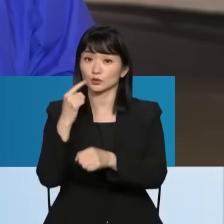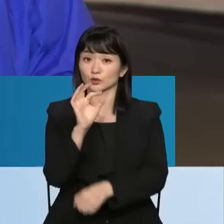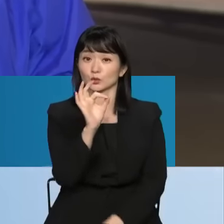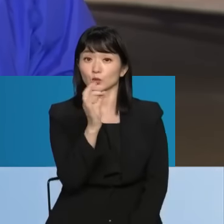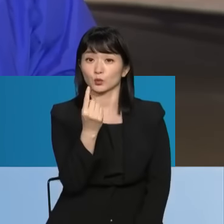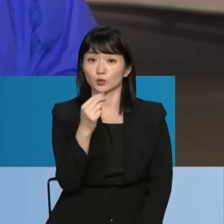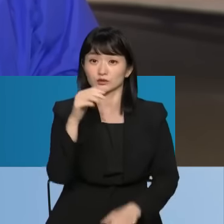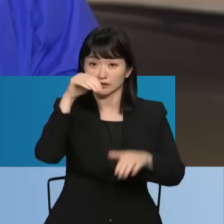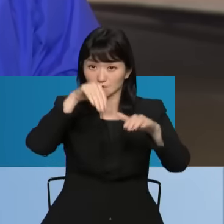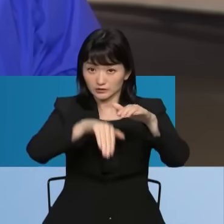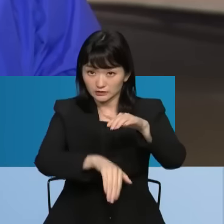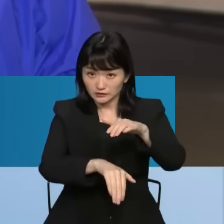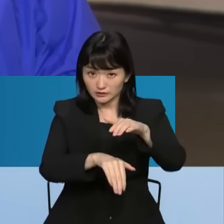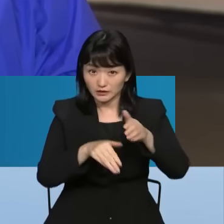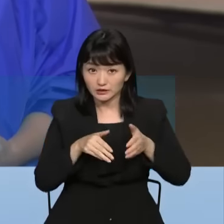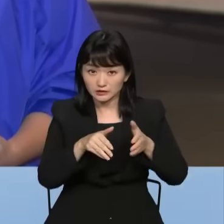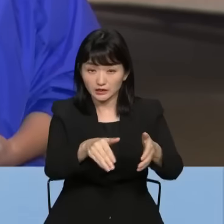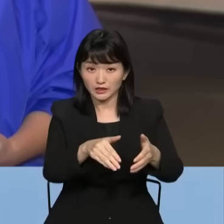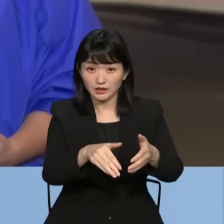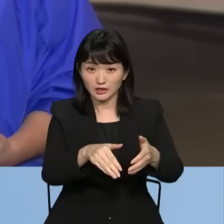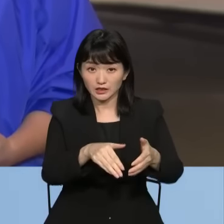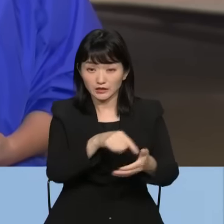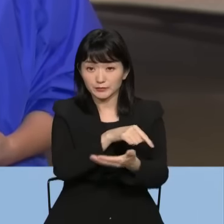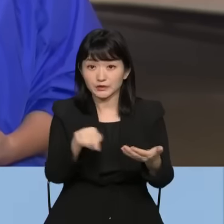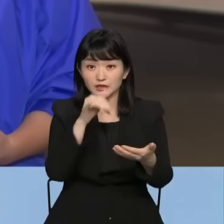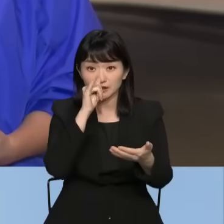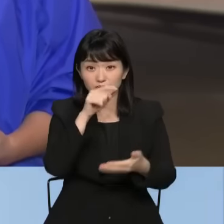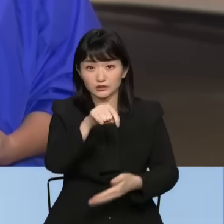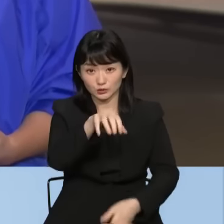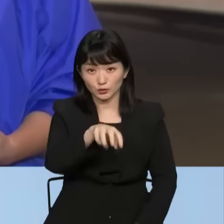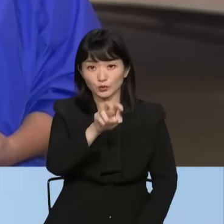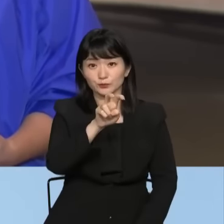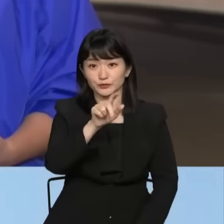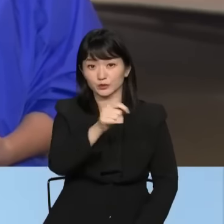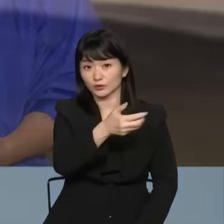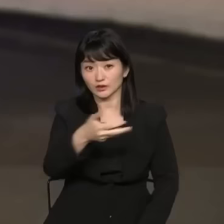오송 지하차도 참사가 있었던 미호 강변에 나가 있는 거죠?